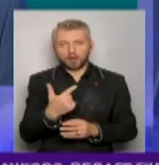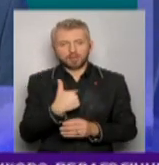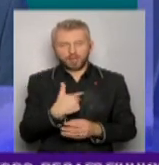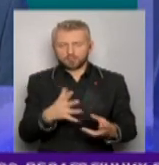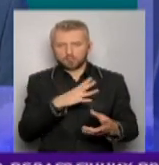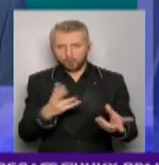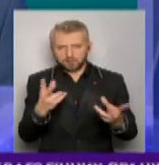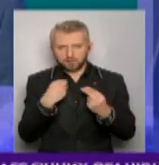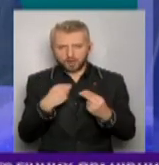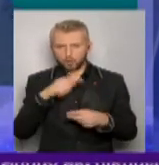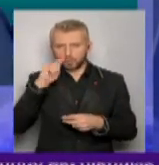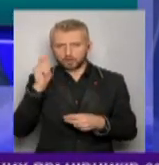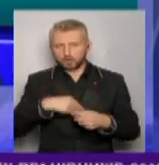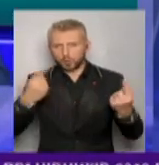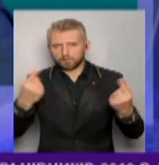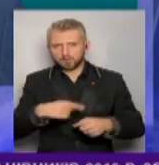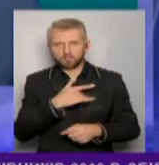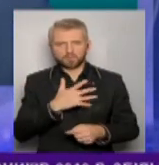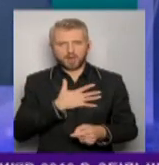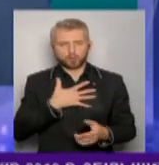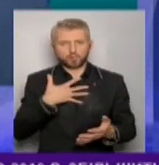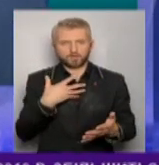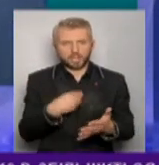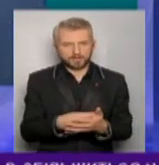Україну, приватну